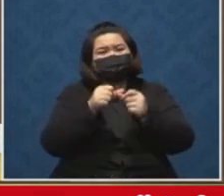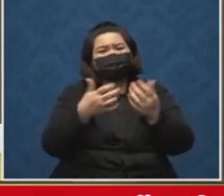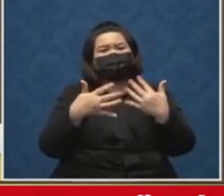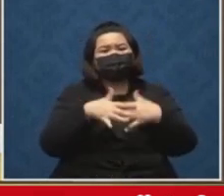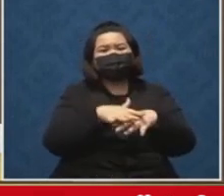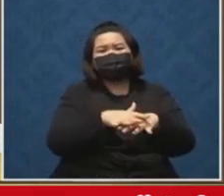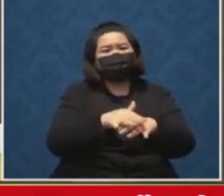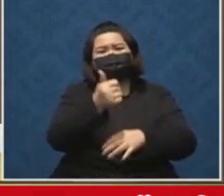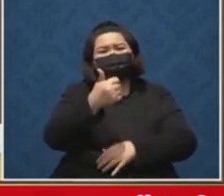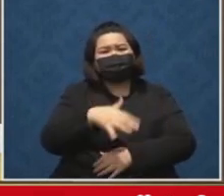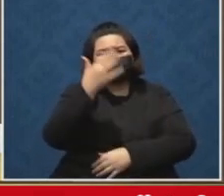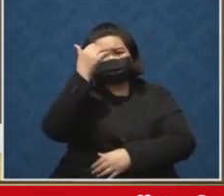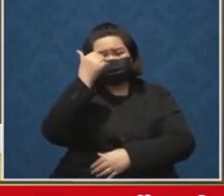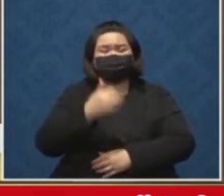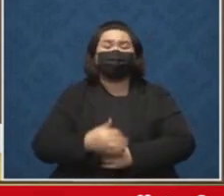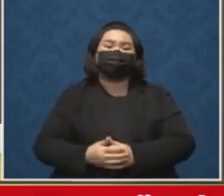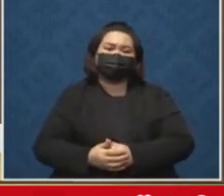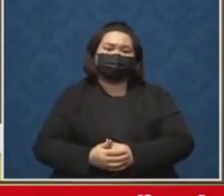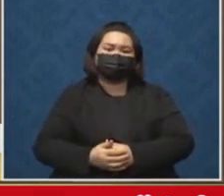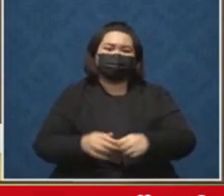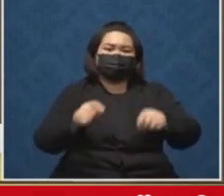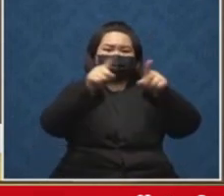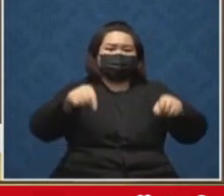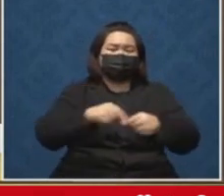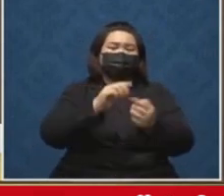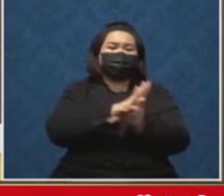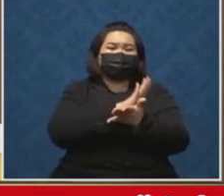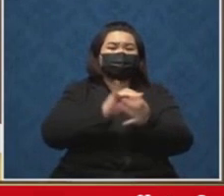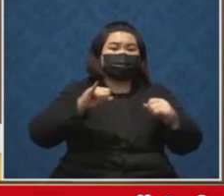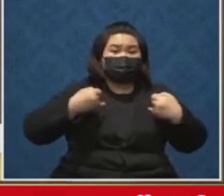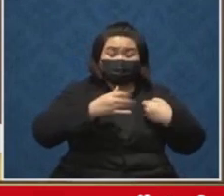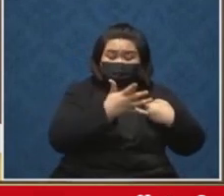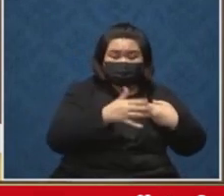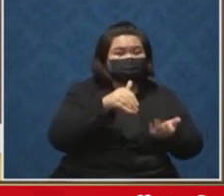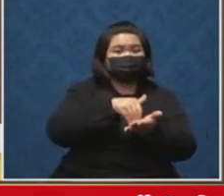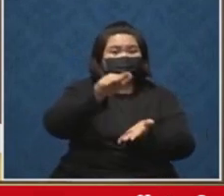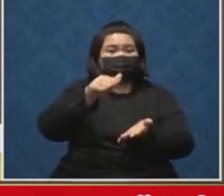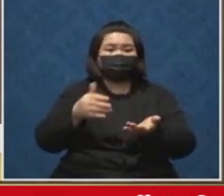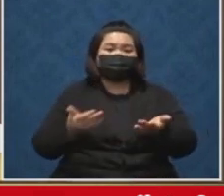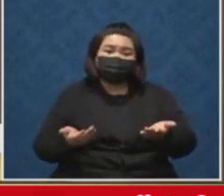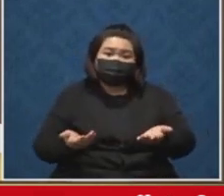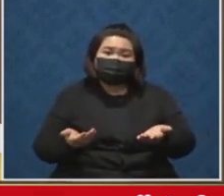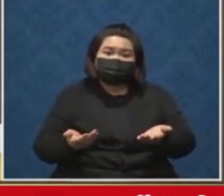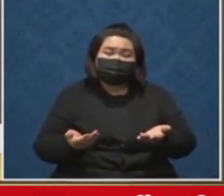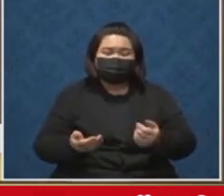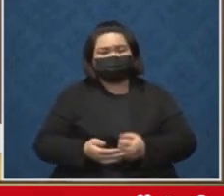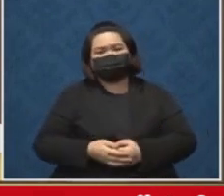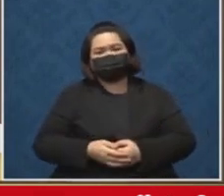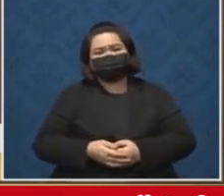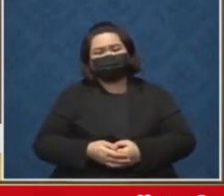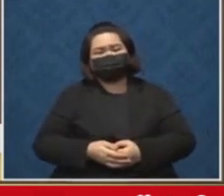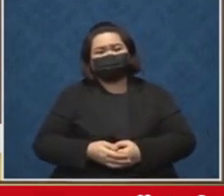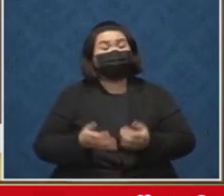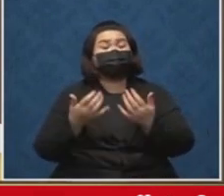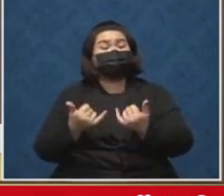ติวันนี้เอกสารสิทธิ์ไม่ได้ไล่ออกนะท่านประธานส่วนนักพุทธธรรมดาไม่ได้วัน